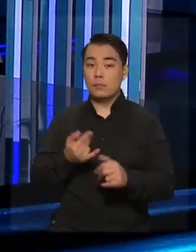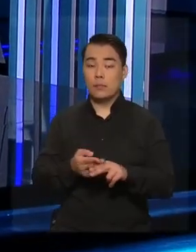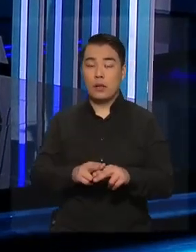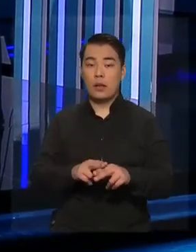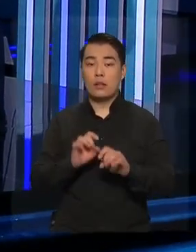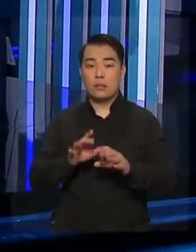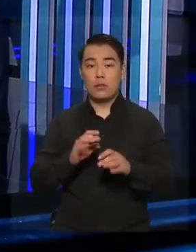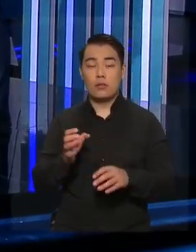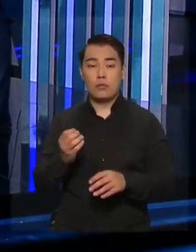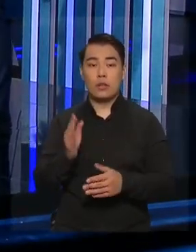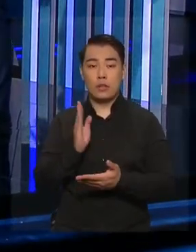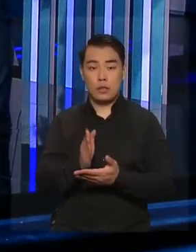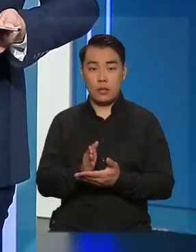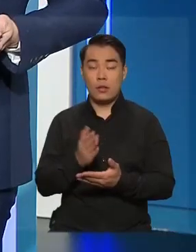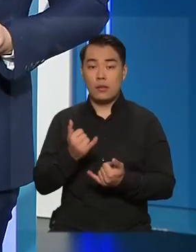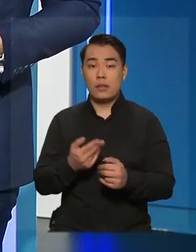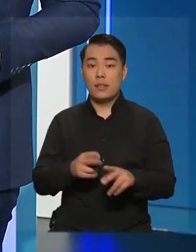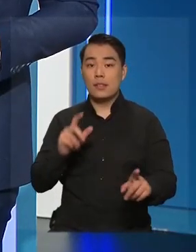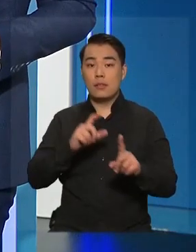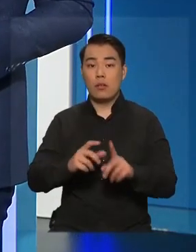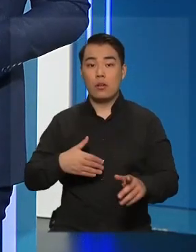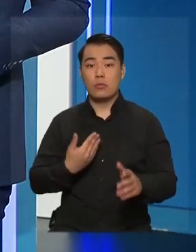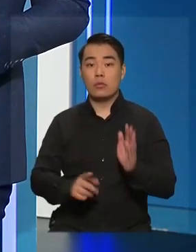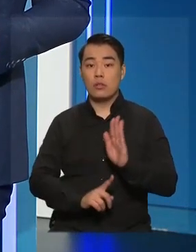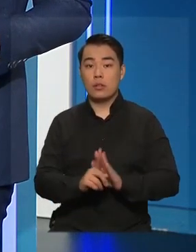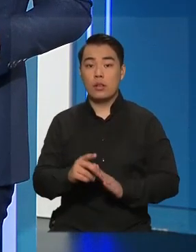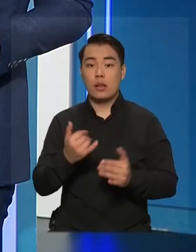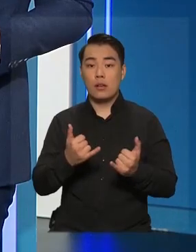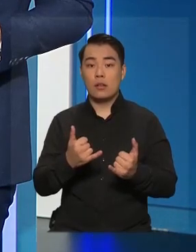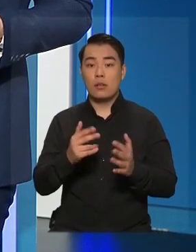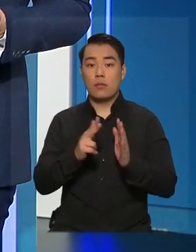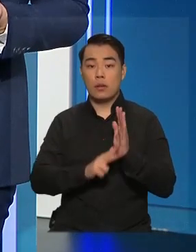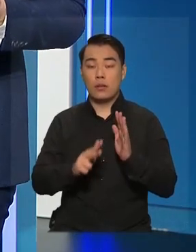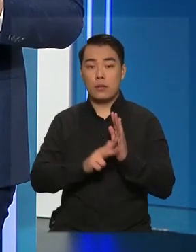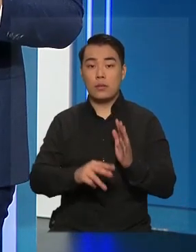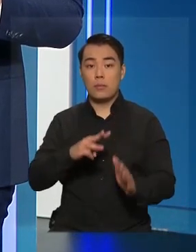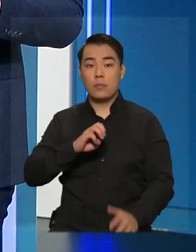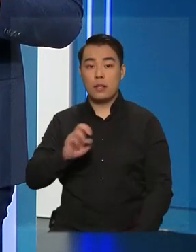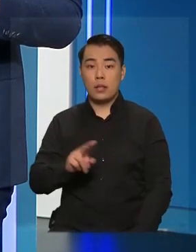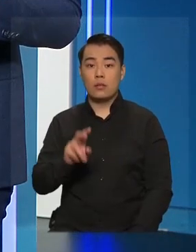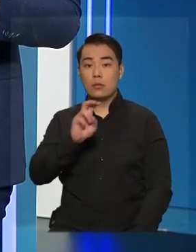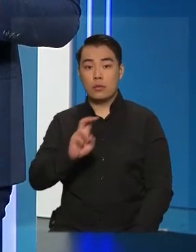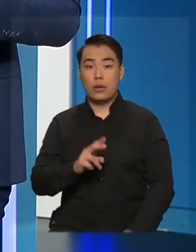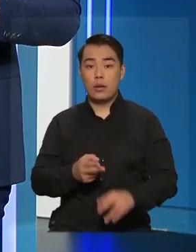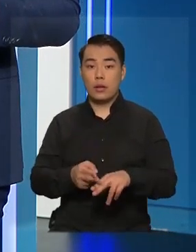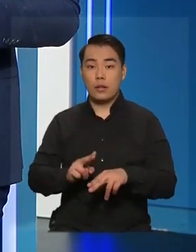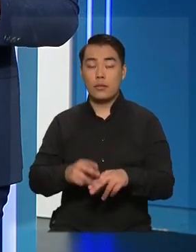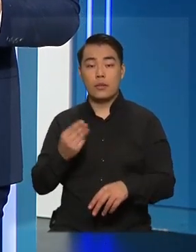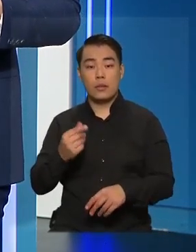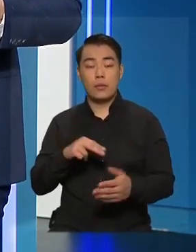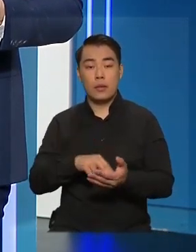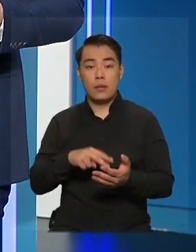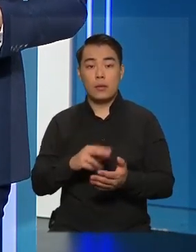есть о чем, и начнем все-таки с цифр. Почти 80 миллиардов долларов. На такую сумму